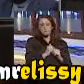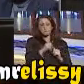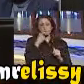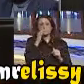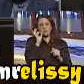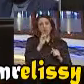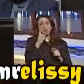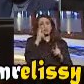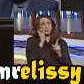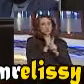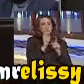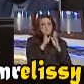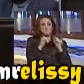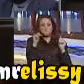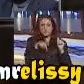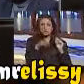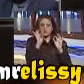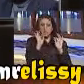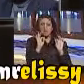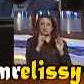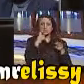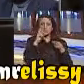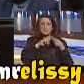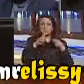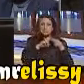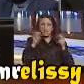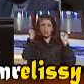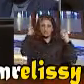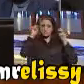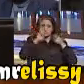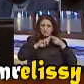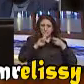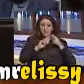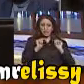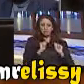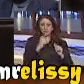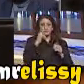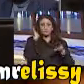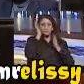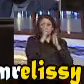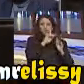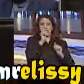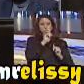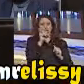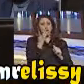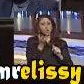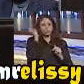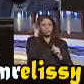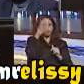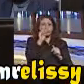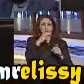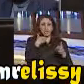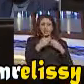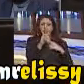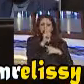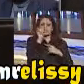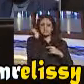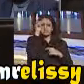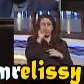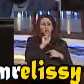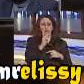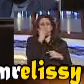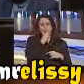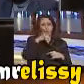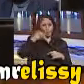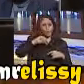تماما من أي مظاهر تعبيرية في أرض الواقع لأجل التعبير عن رفض كل هذه المظاهر اللي بتشوه صورة مصر. طب